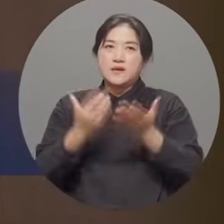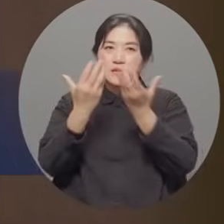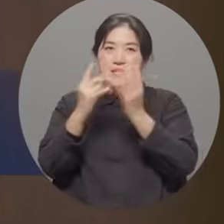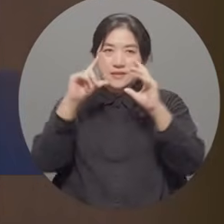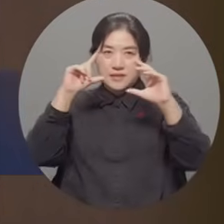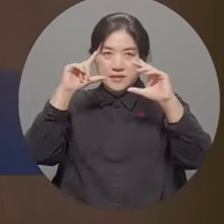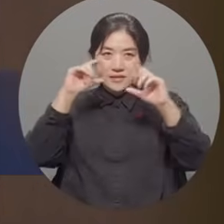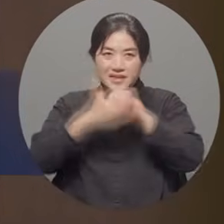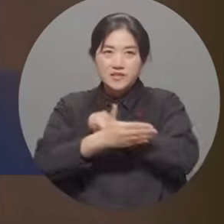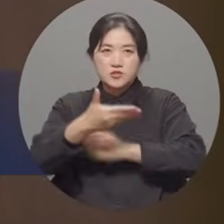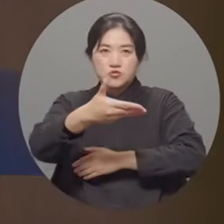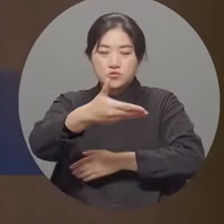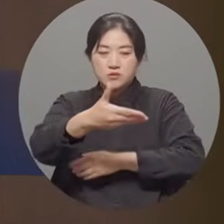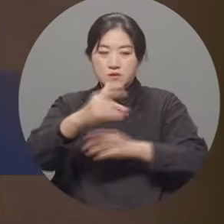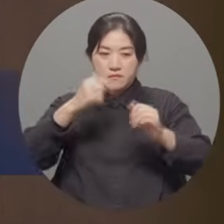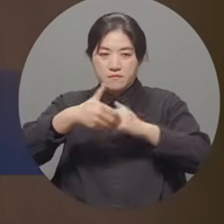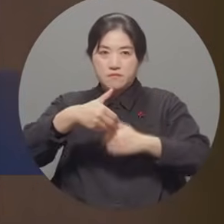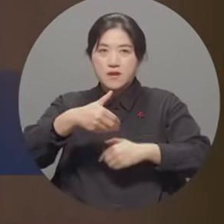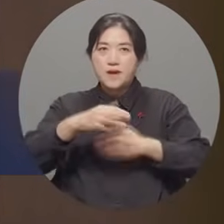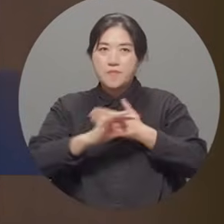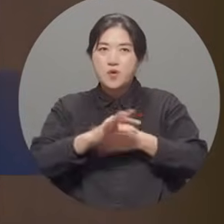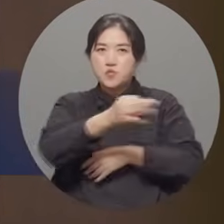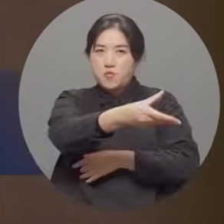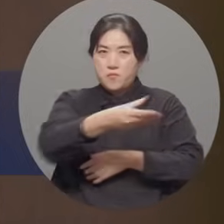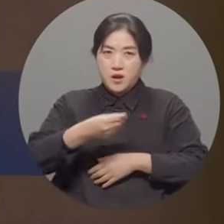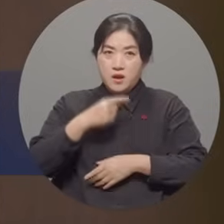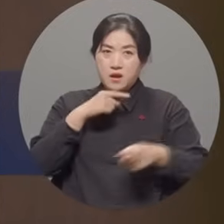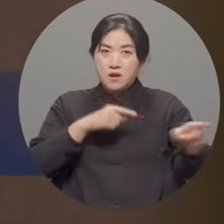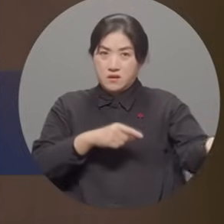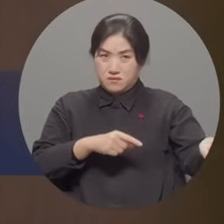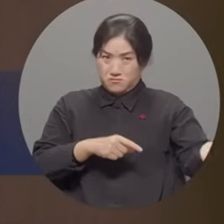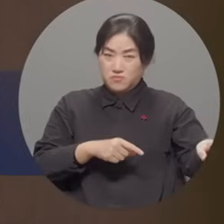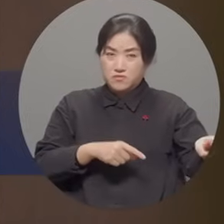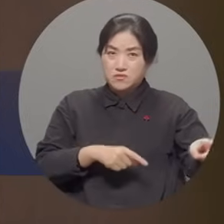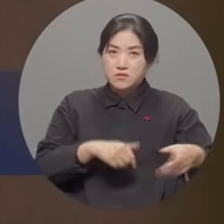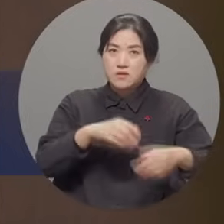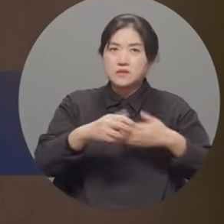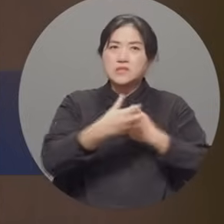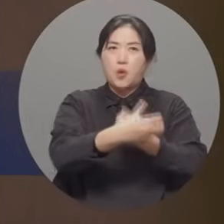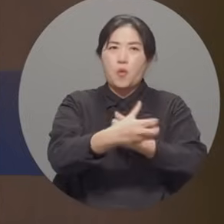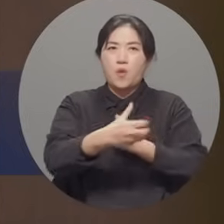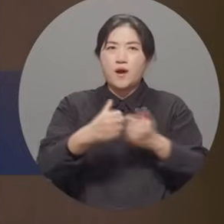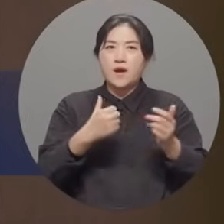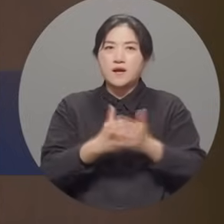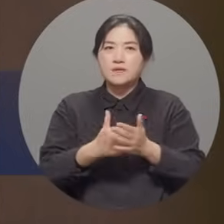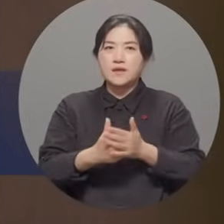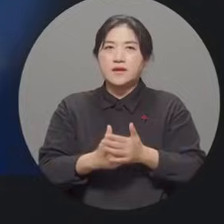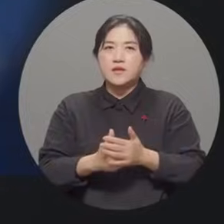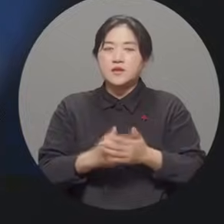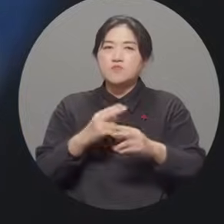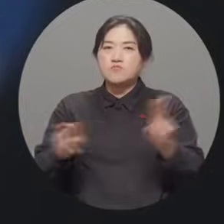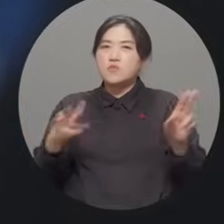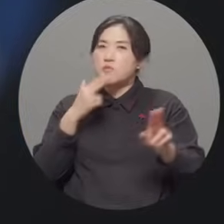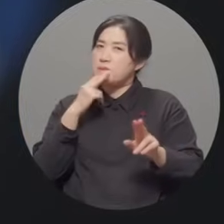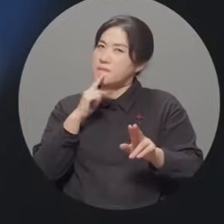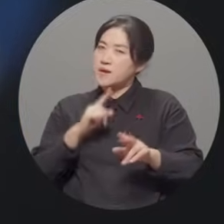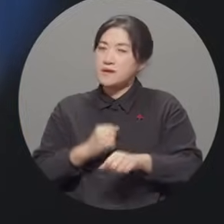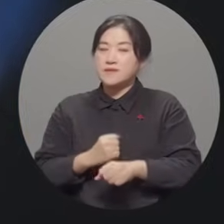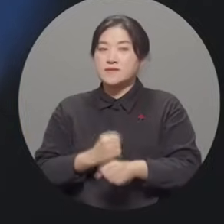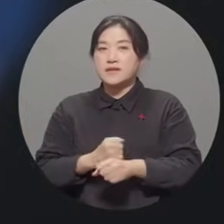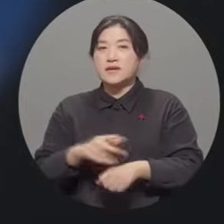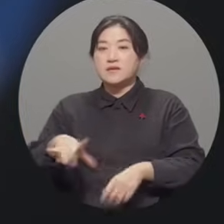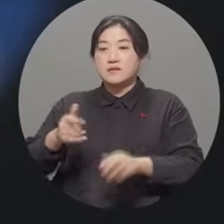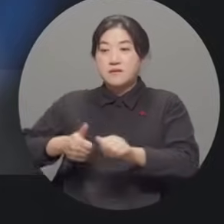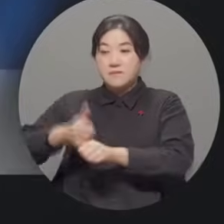찍어서 보내주면 돈을 빌려주겠다. 불법적인 추심에 그런 걸 이용한 경우에 극삼조로 이렇게 무효를 다퉈볼 수 있지 않을까. 또 첫 승소